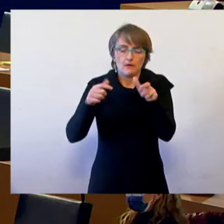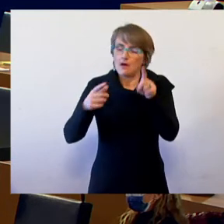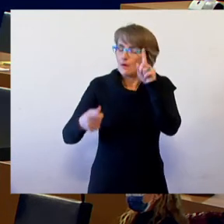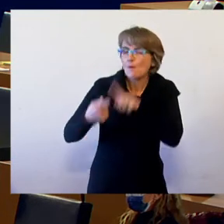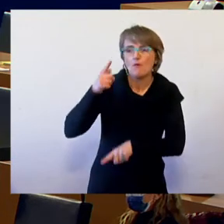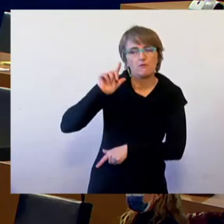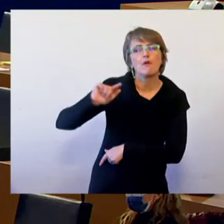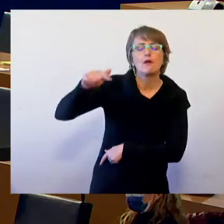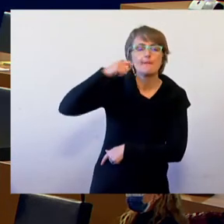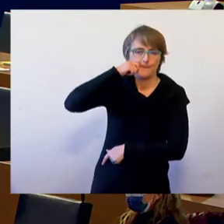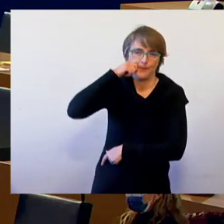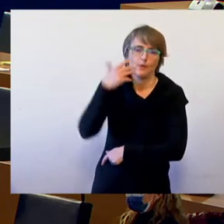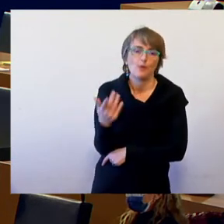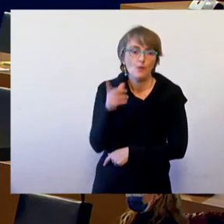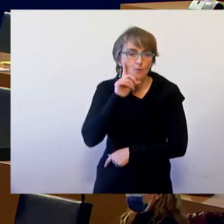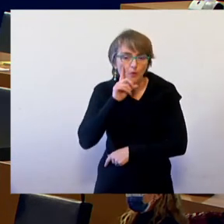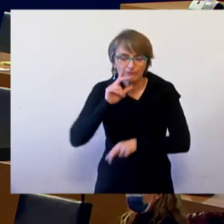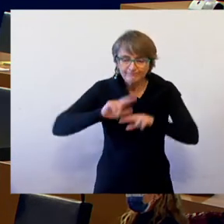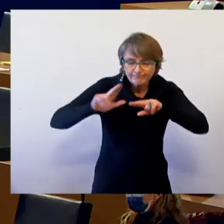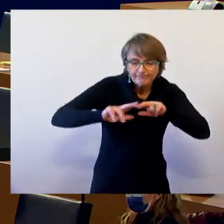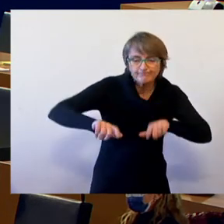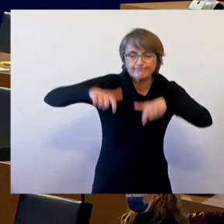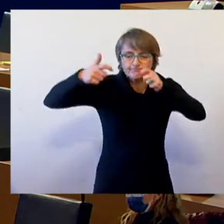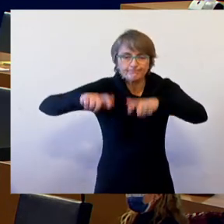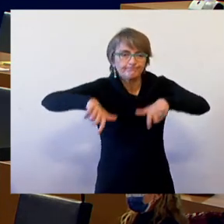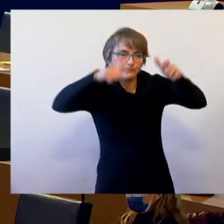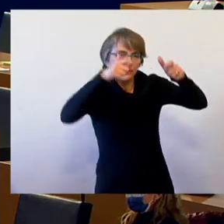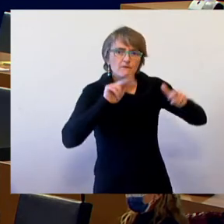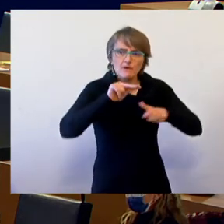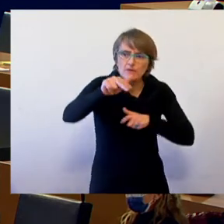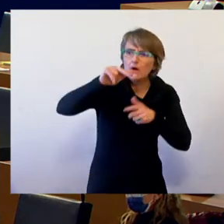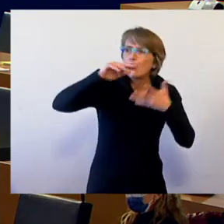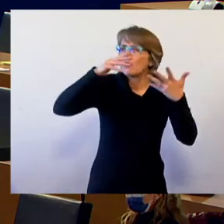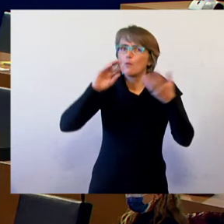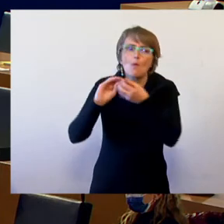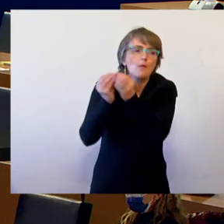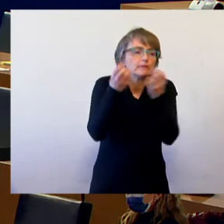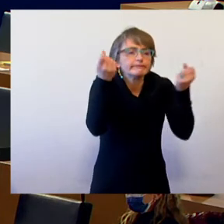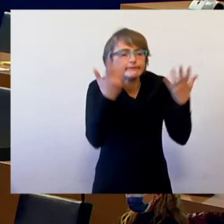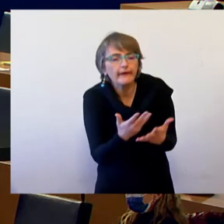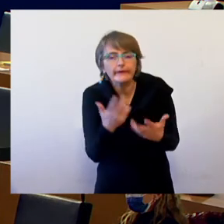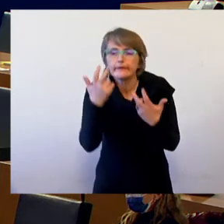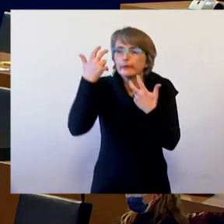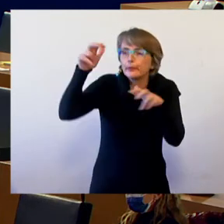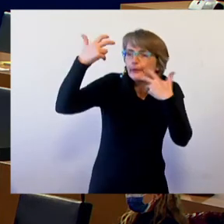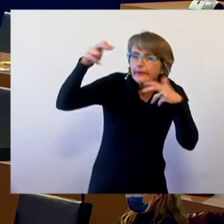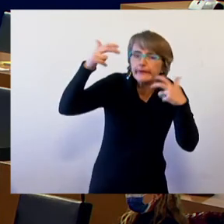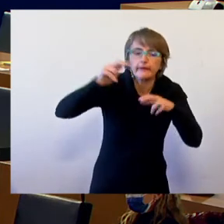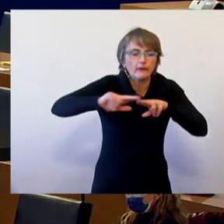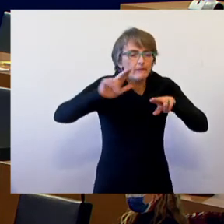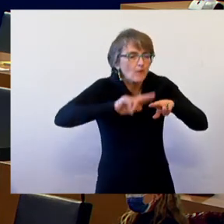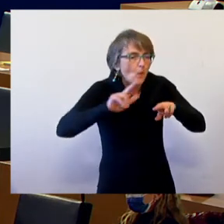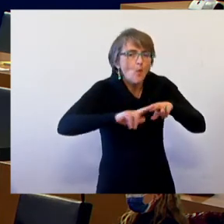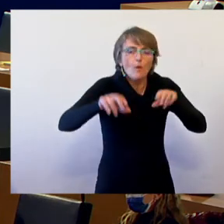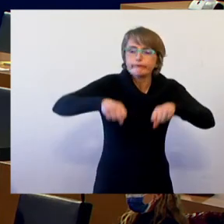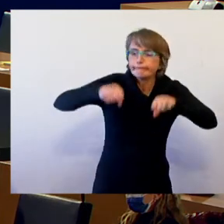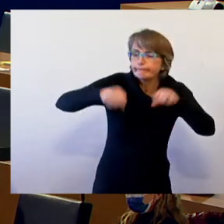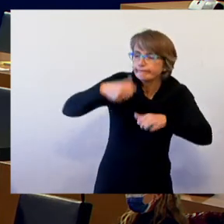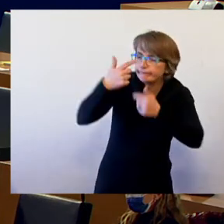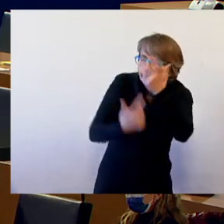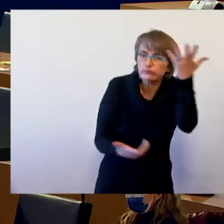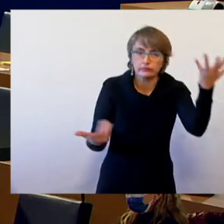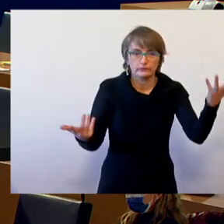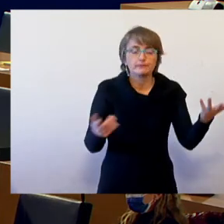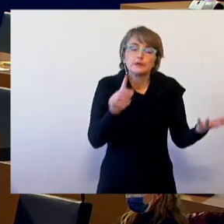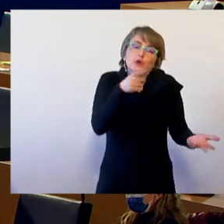ces chantiers vont évidemment engendrer un certain nombre de nuisances bien compréhensibles, nuisances sonores, et il faudra aussi être là